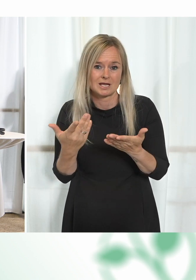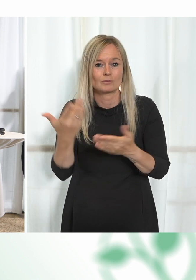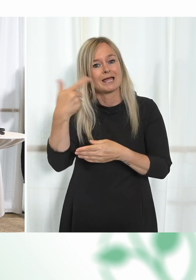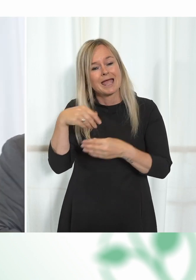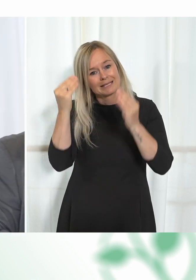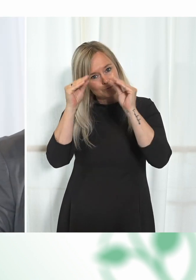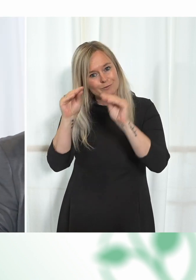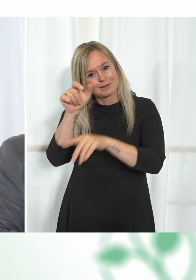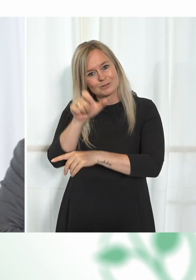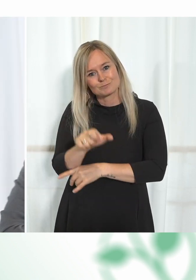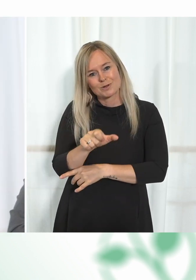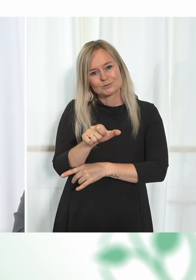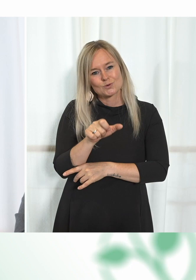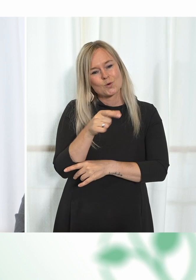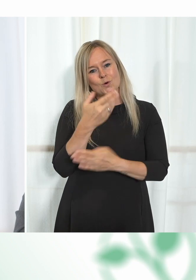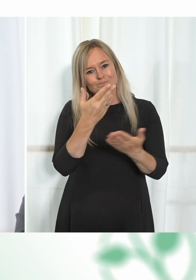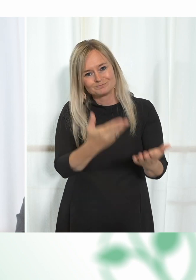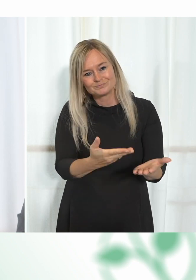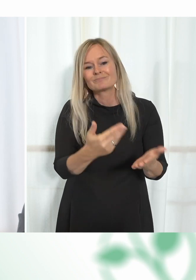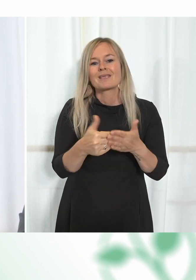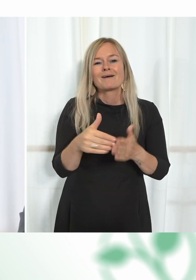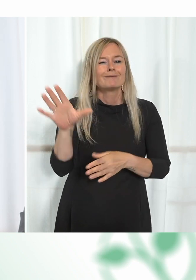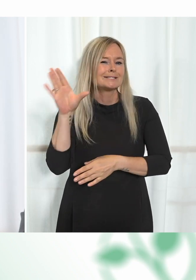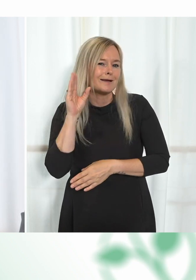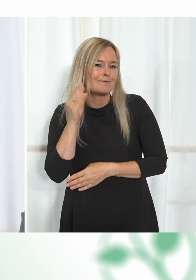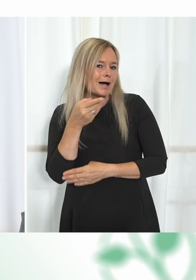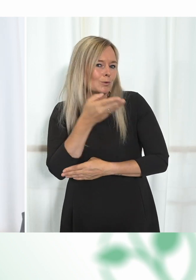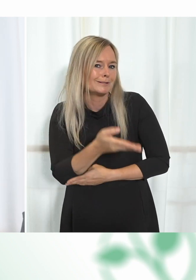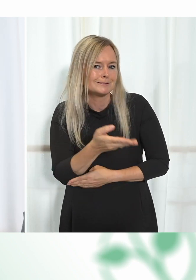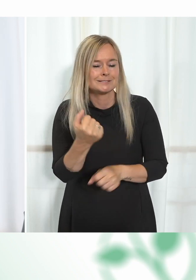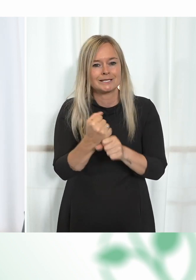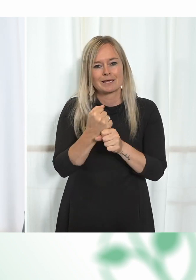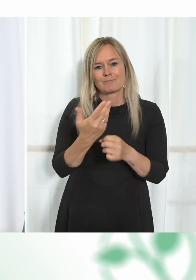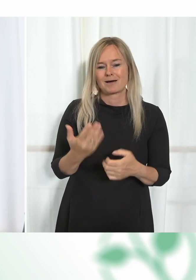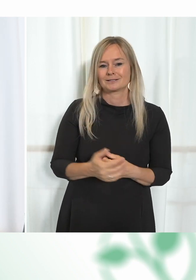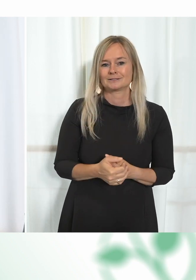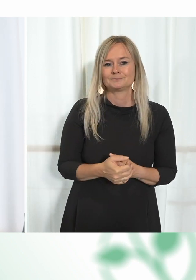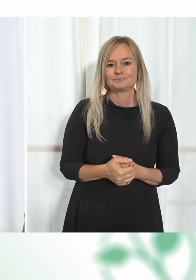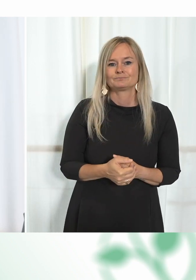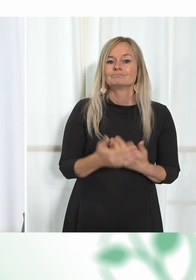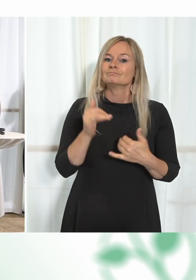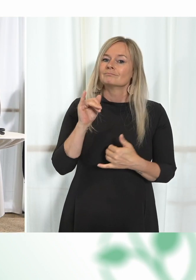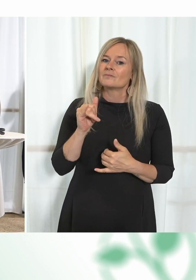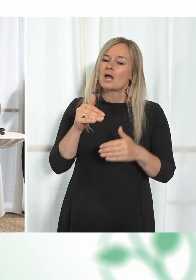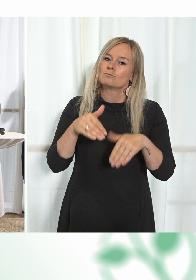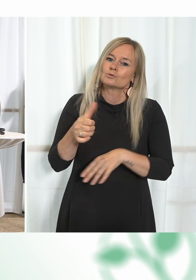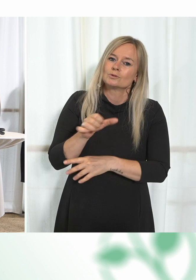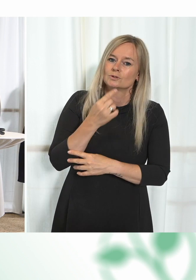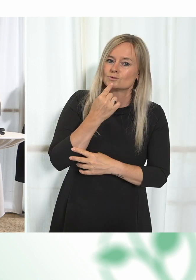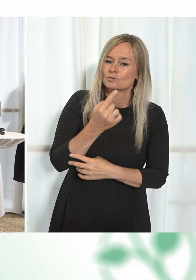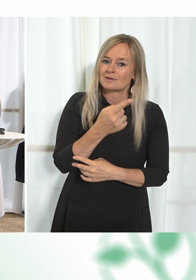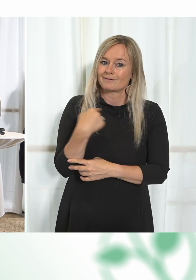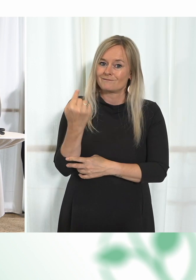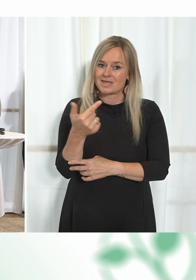Furtlehner hat sicher da Erfahrungen gemacht. Welche Erfahrungen haben Sie denn als Behindertenvertrauensperson? Ja, man muss mal dazu sagen, wir sind